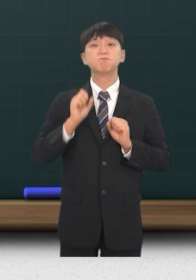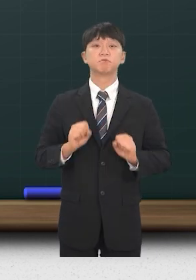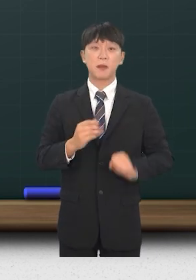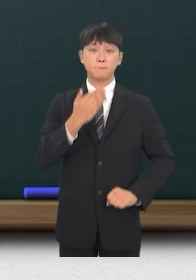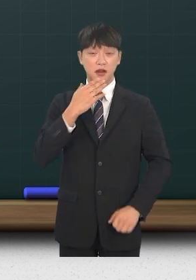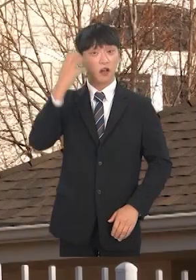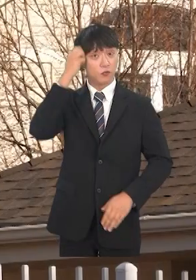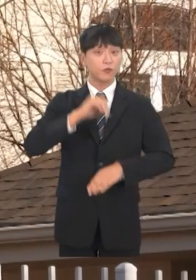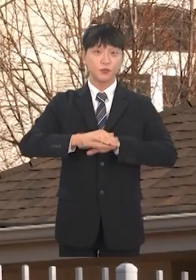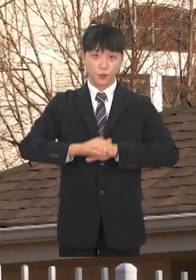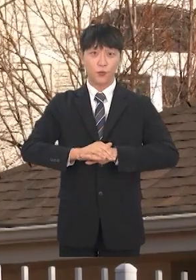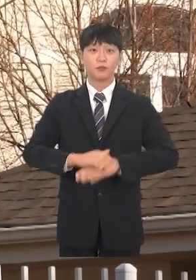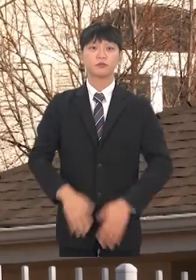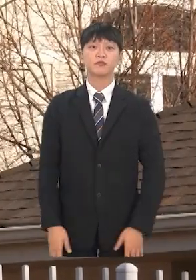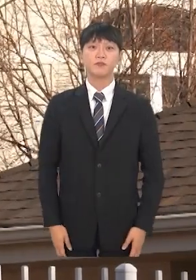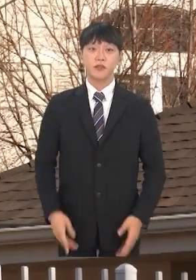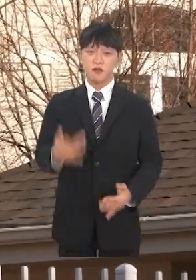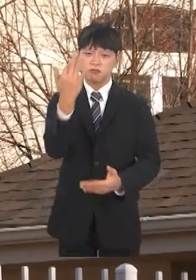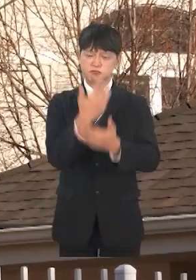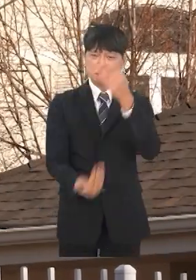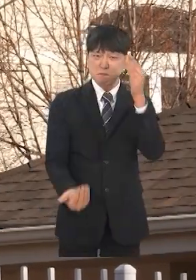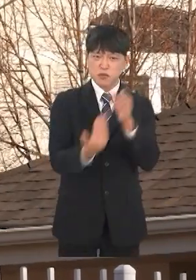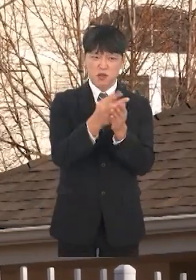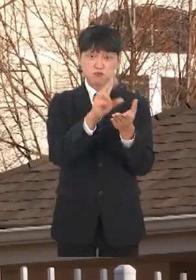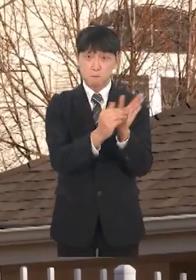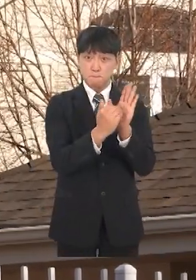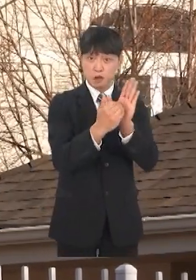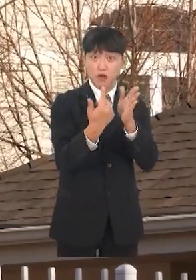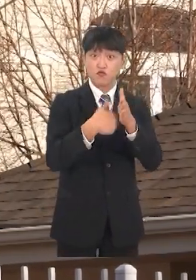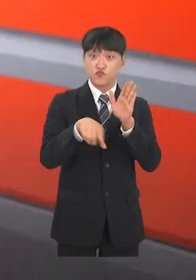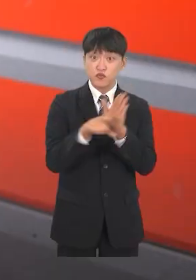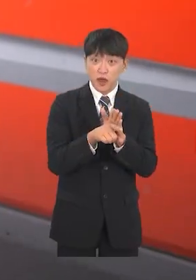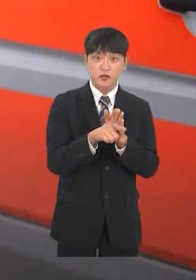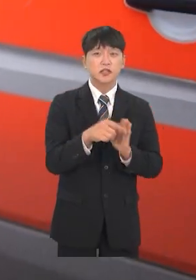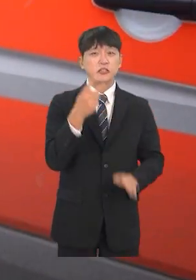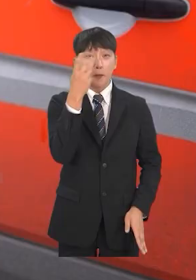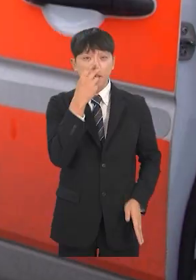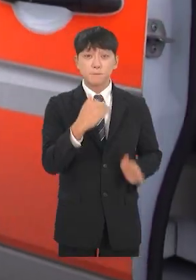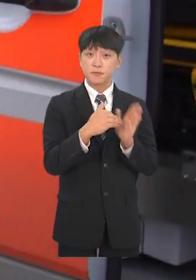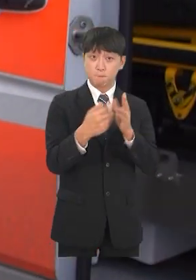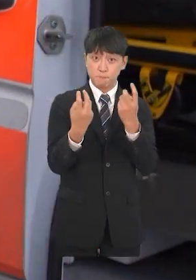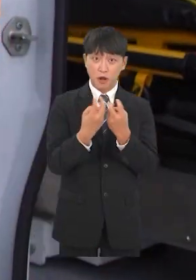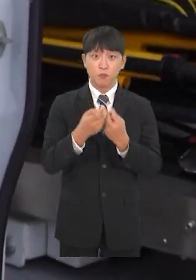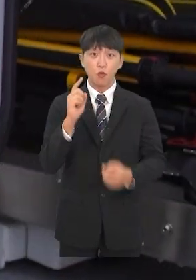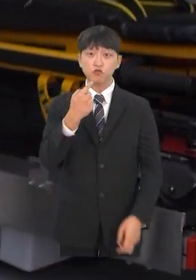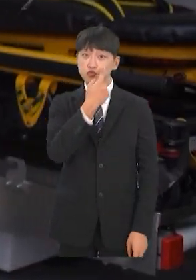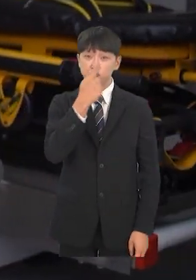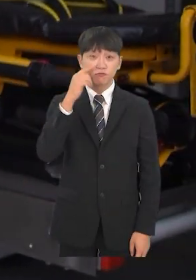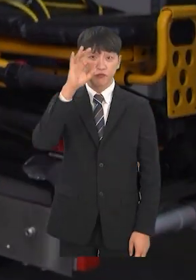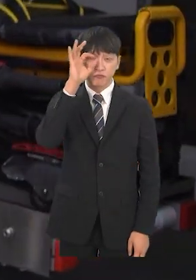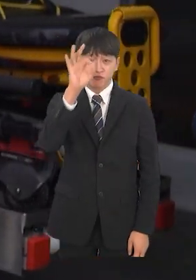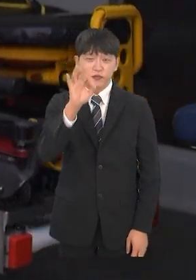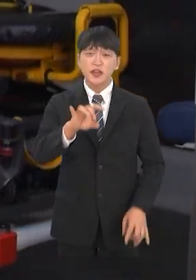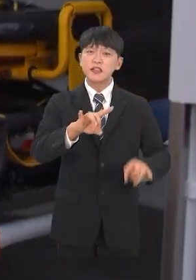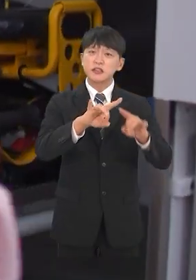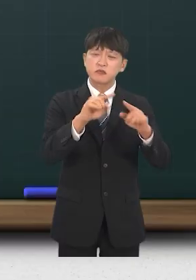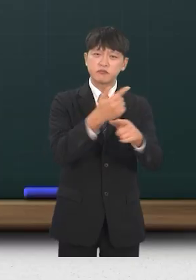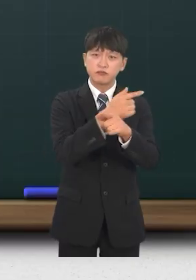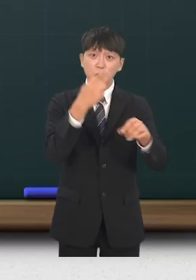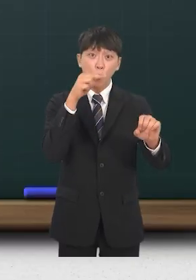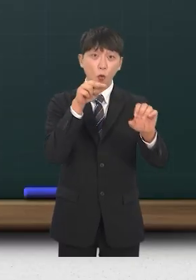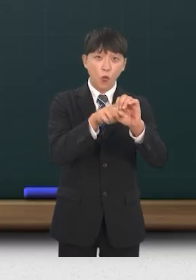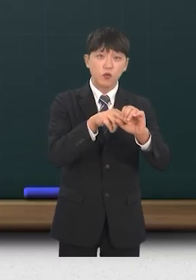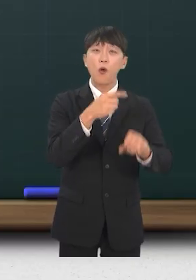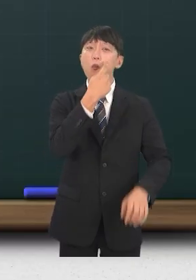후 낙하합니다. 규모 있는 화재라 하더라도 대처 방법에 따라 침착하게 잘 대응하면 소중한 생명을 구할 수 있습니다.